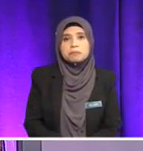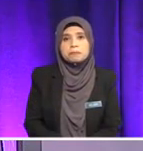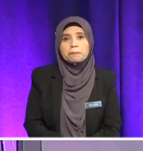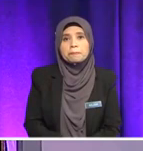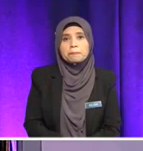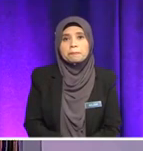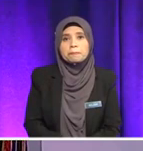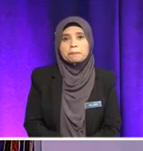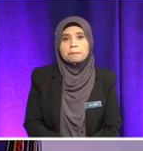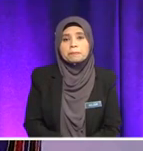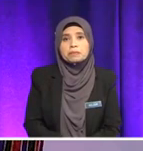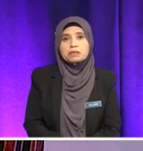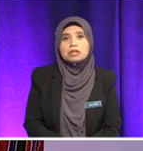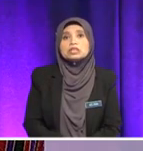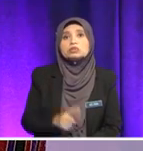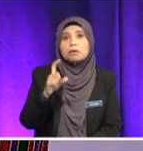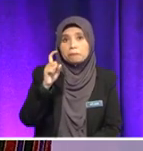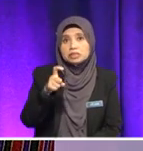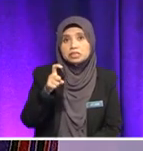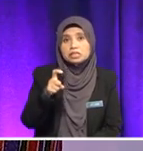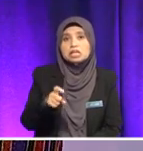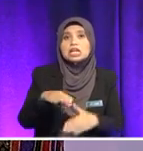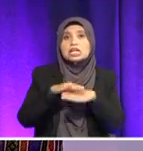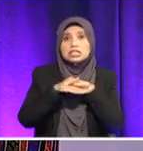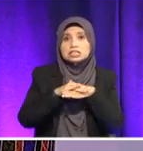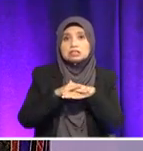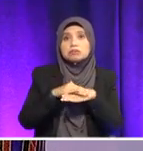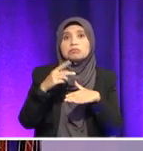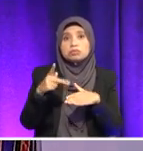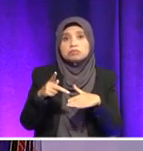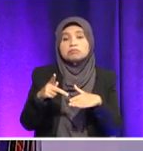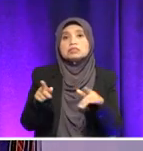juga dan sudah pasti tidak ketinggalan bahasa Inggris